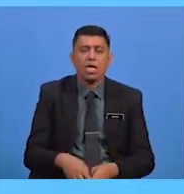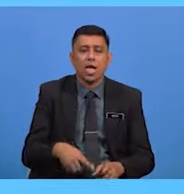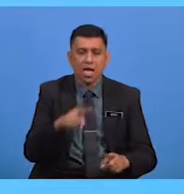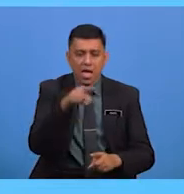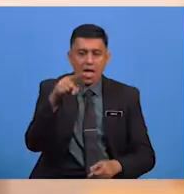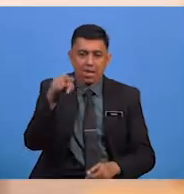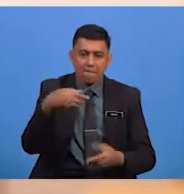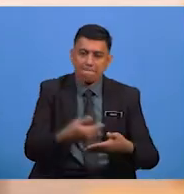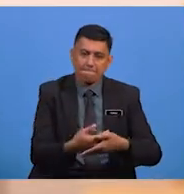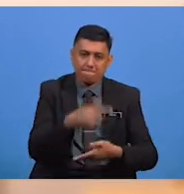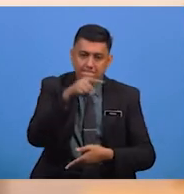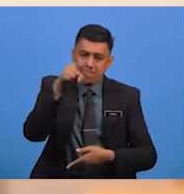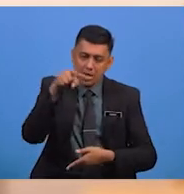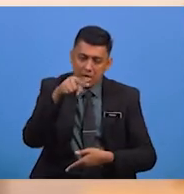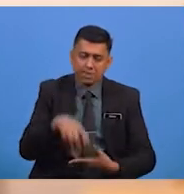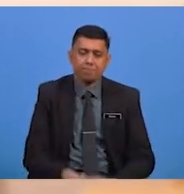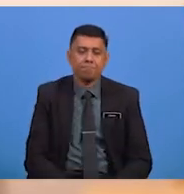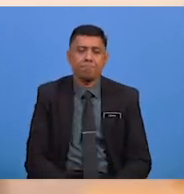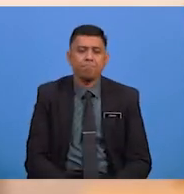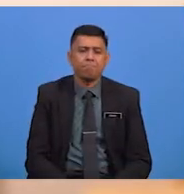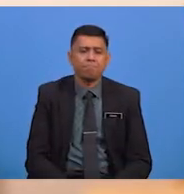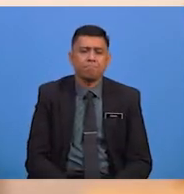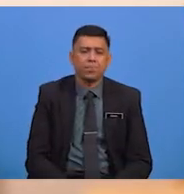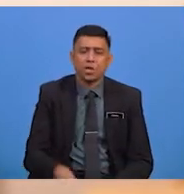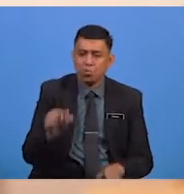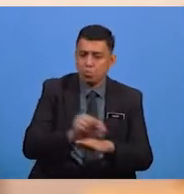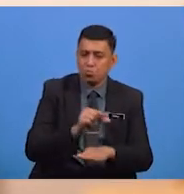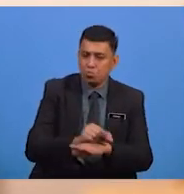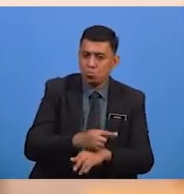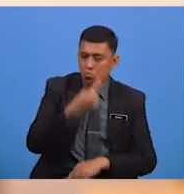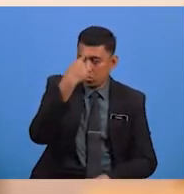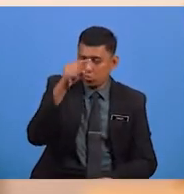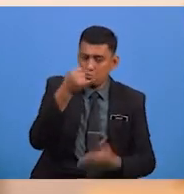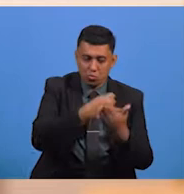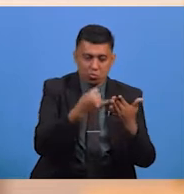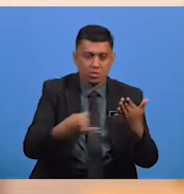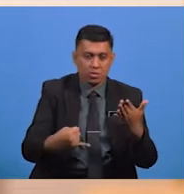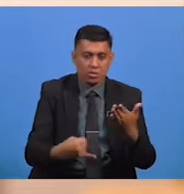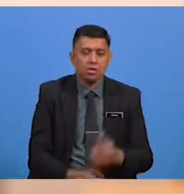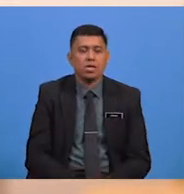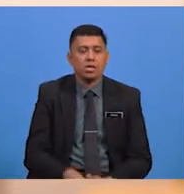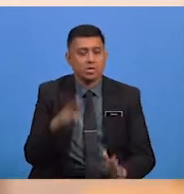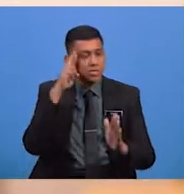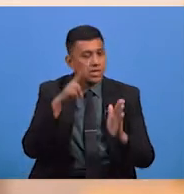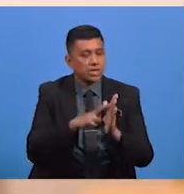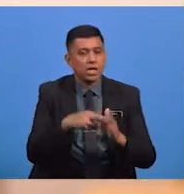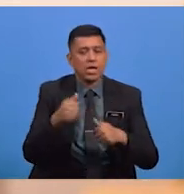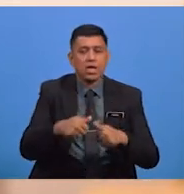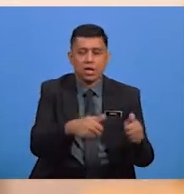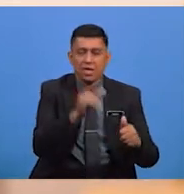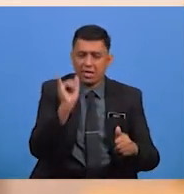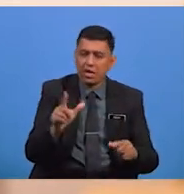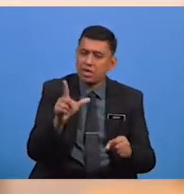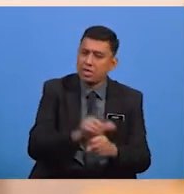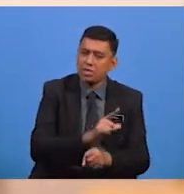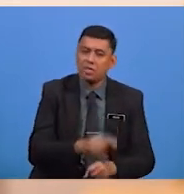arah. Kesemua simbol-simbol ini akan kita gunakan untuk melakarkan satu carta alir bubble sort yang